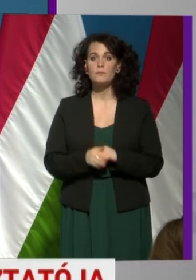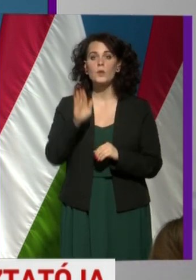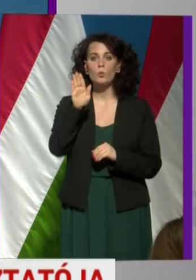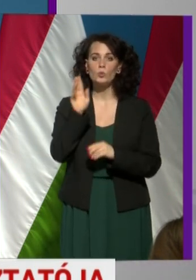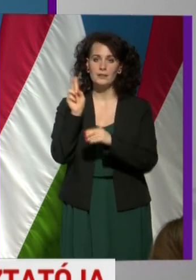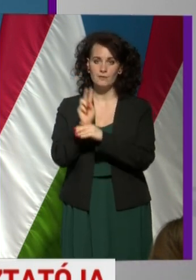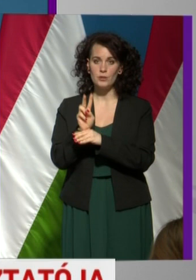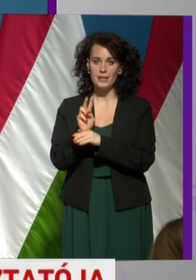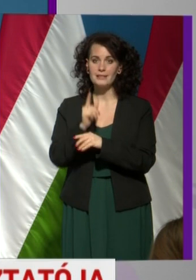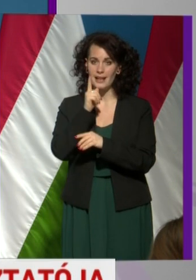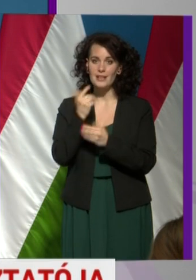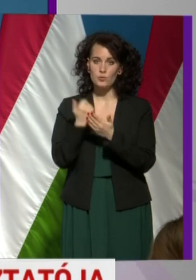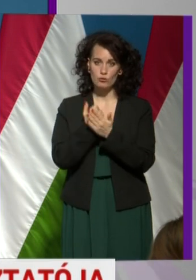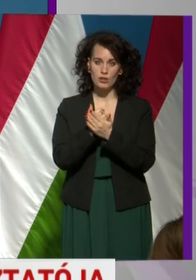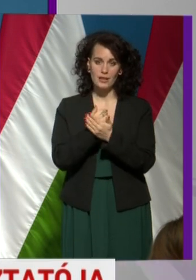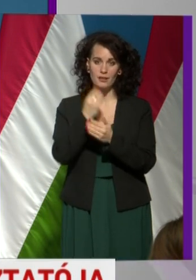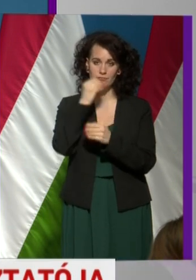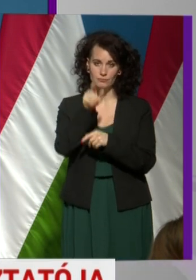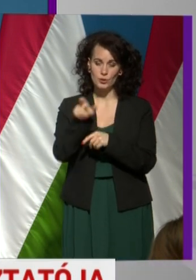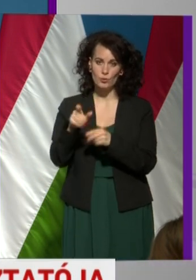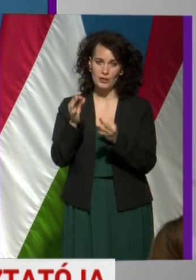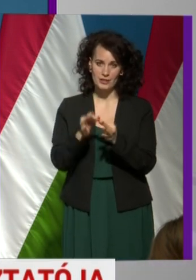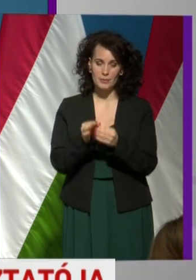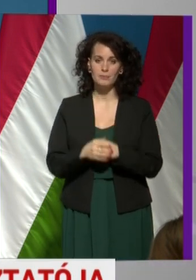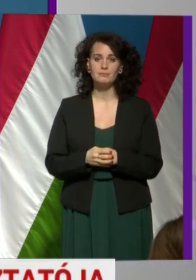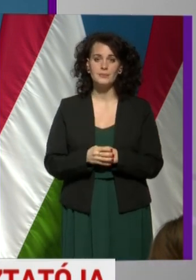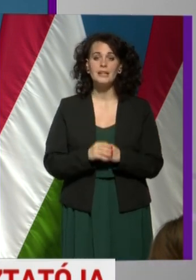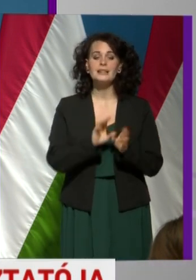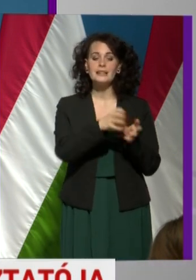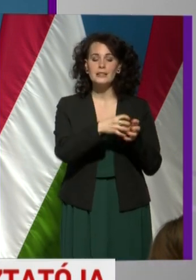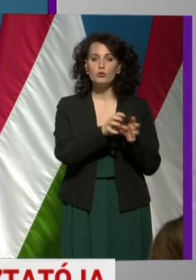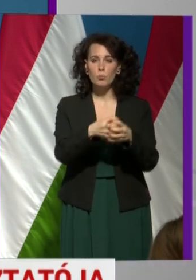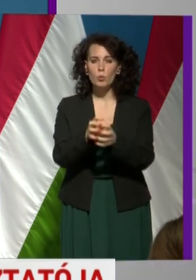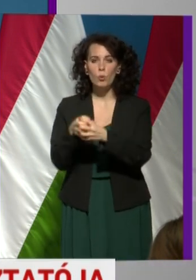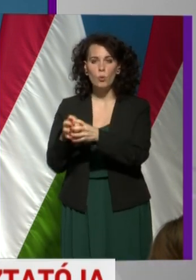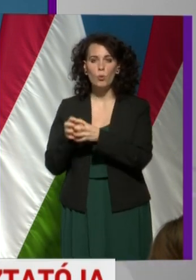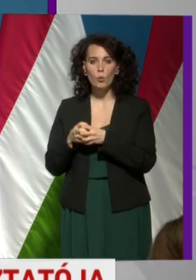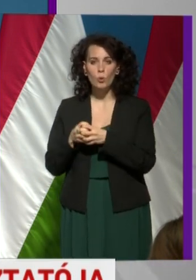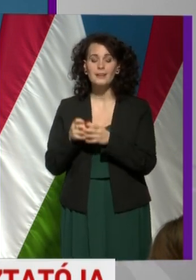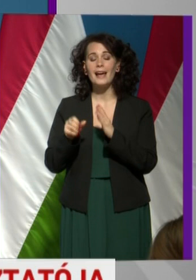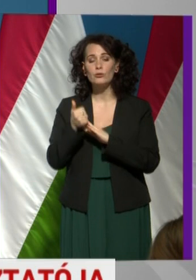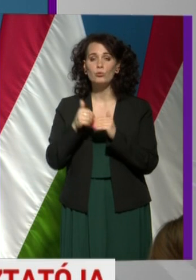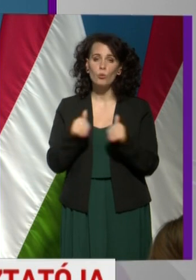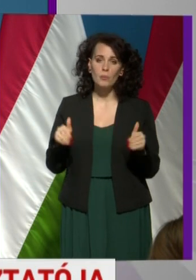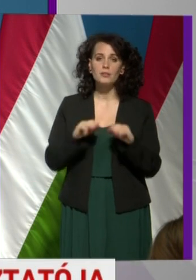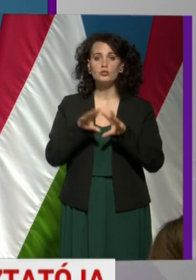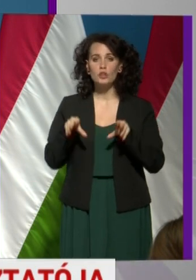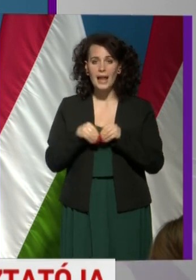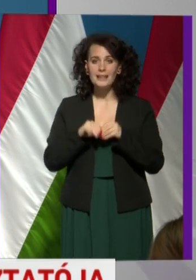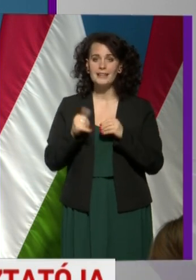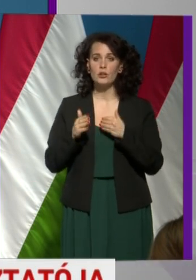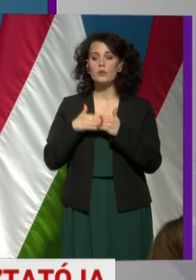lesz szükség a tanulók esetében. Kis csoportokban elsősorban családok, illetve a